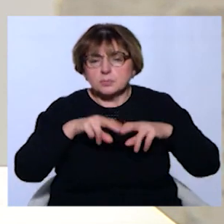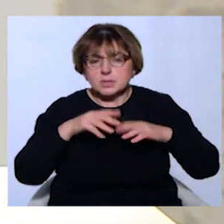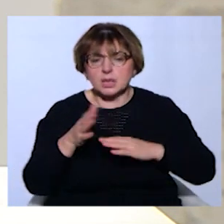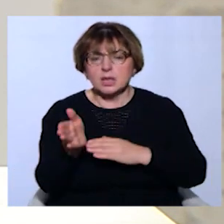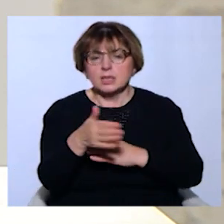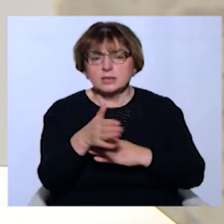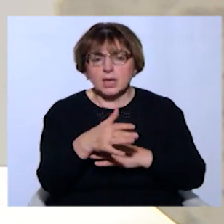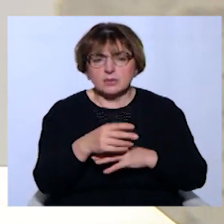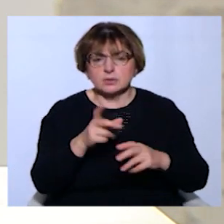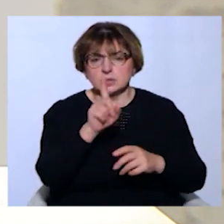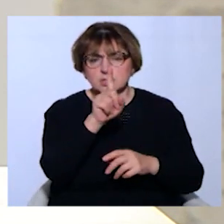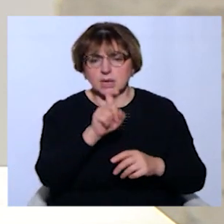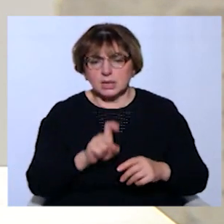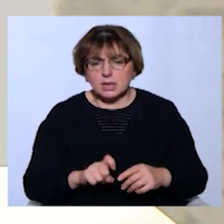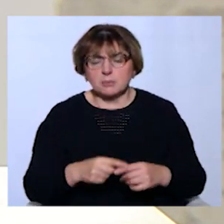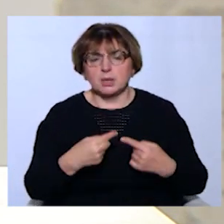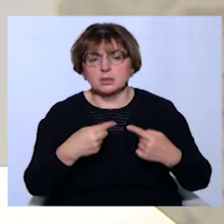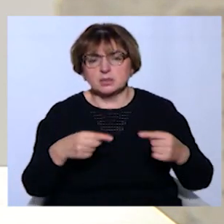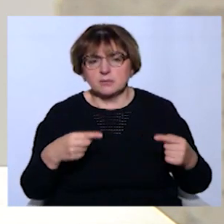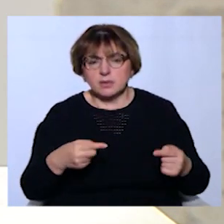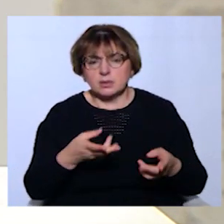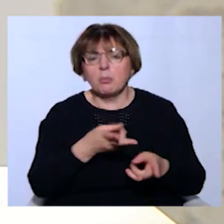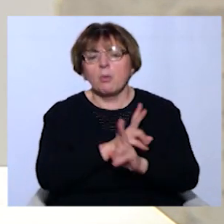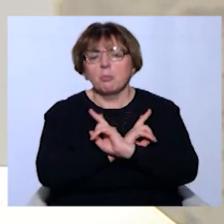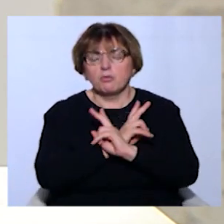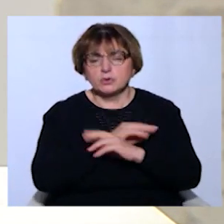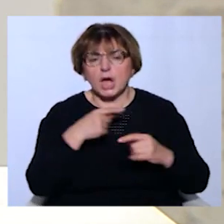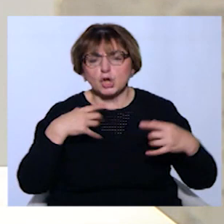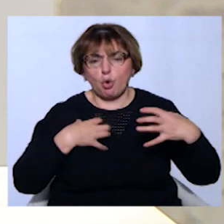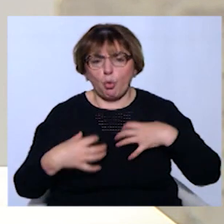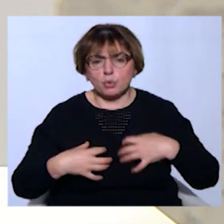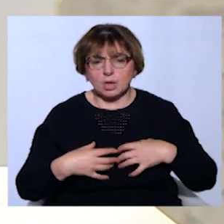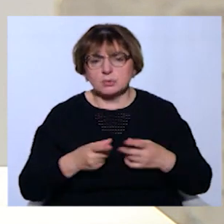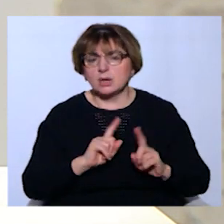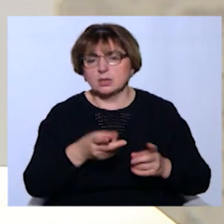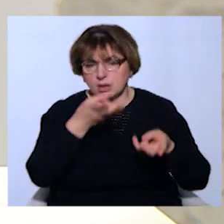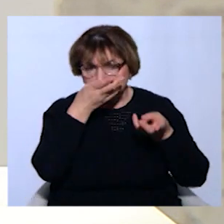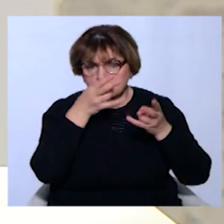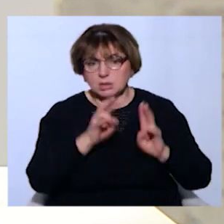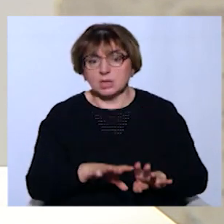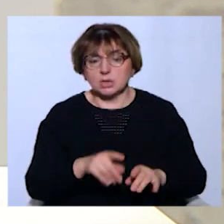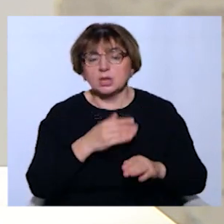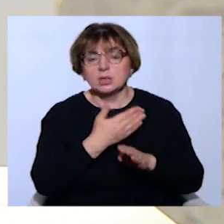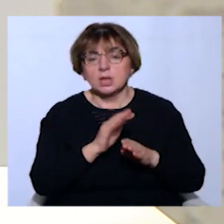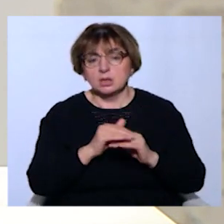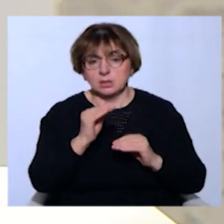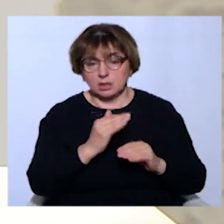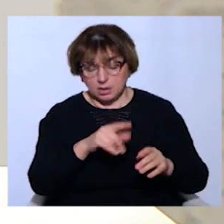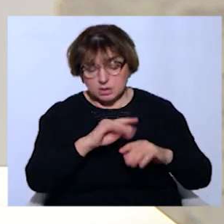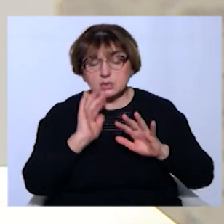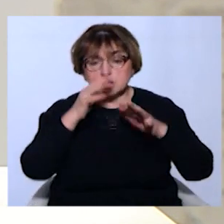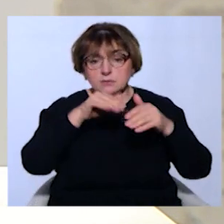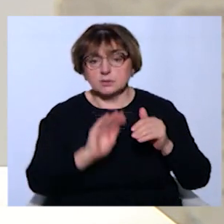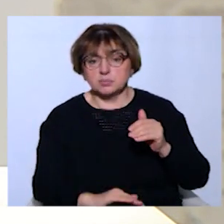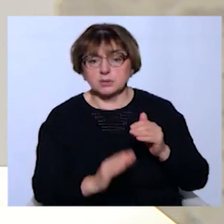თევზის ხერხემალი და რაღაც აი მკვდარი ორგანიზმები და რაც არის მყარი ნარჩენები, ისინი ილექება ხოლმე ზღვის